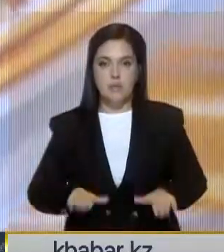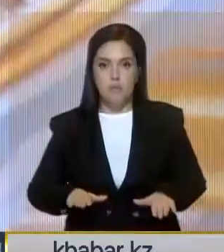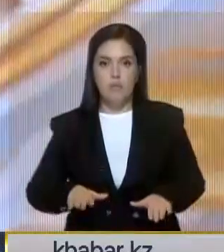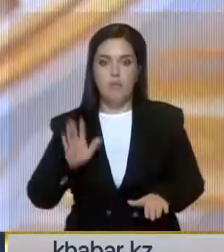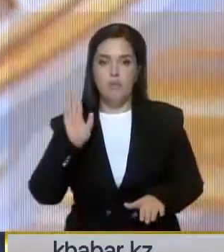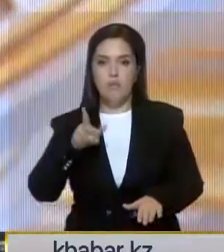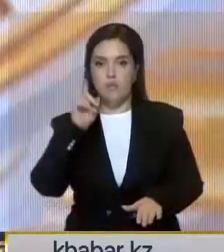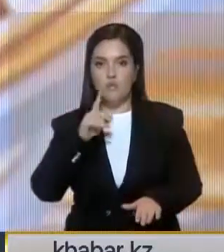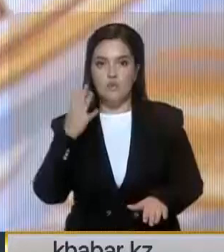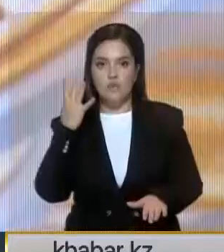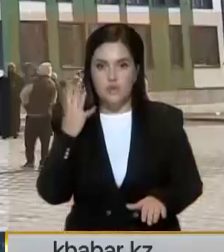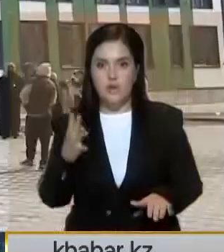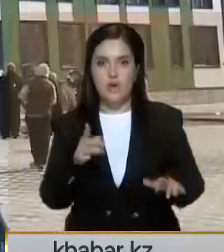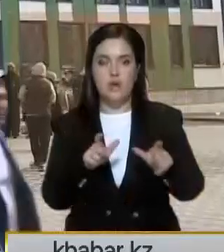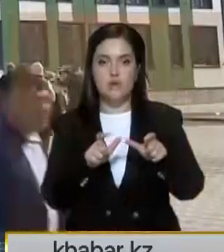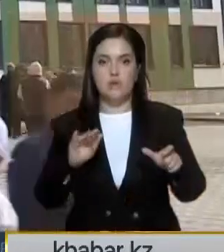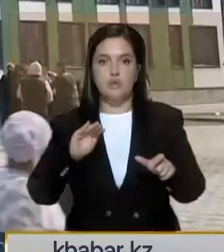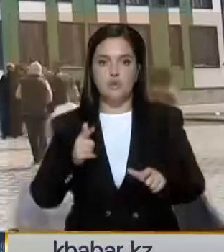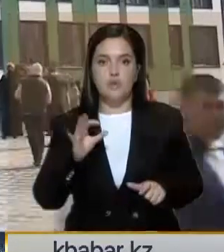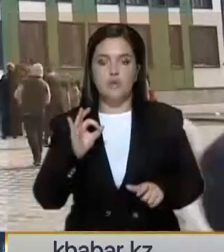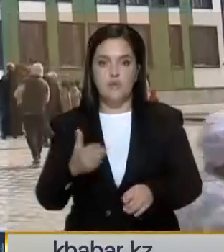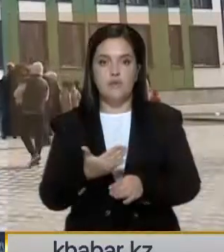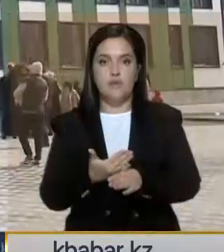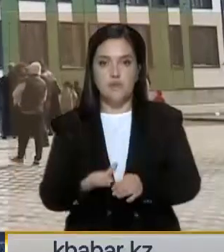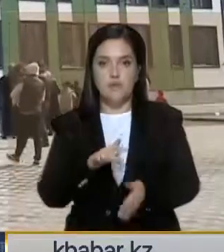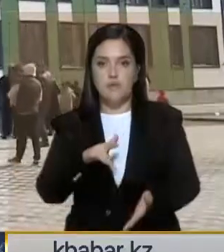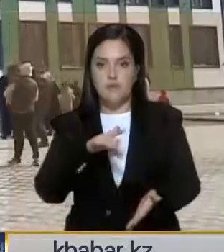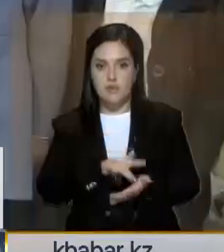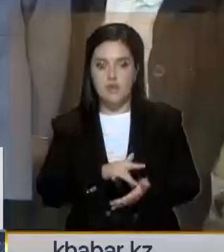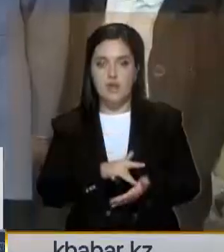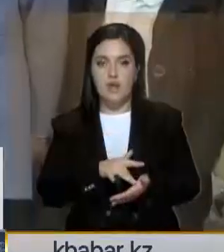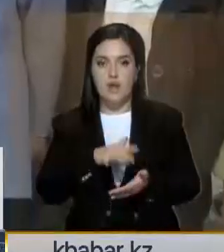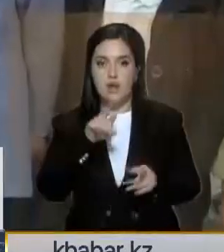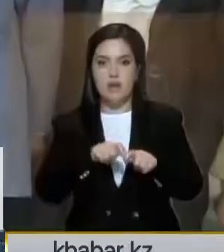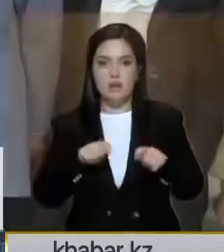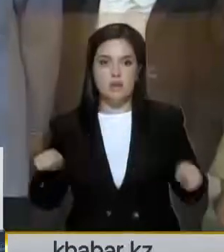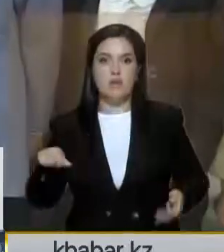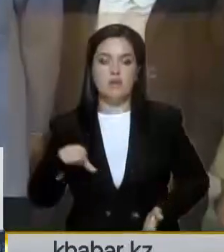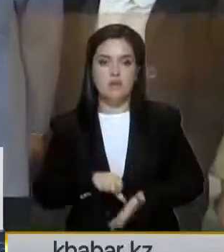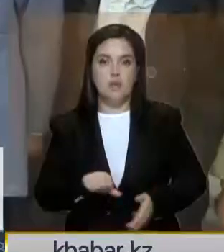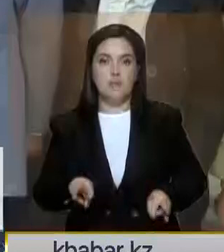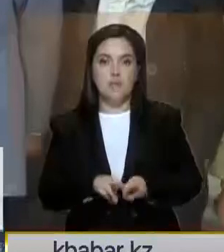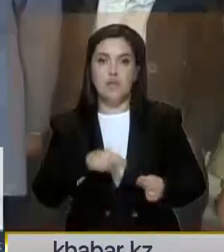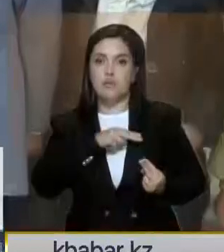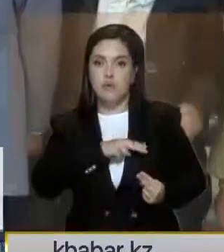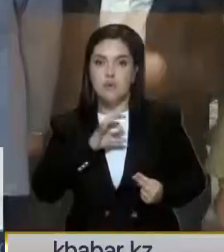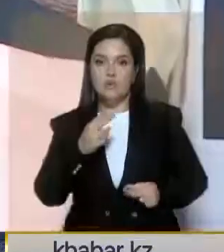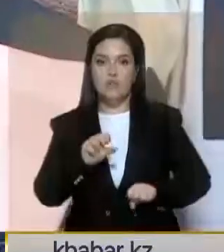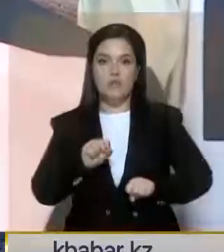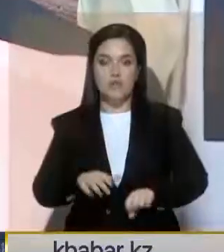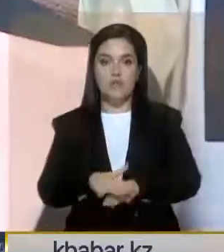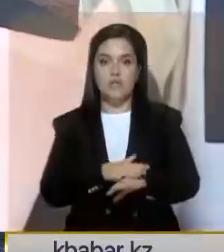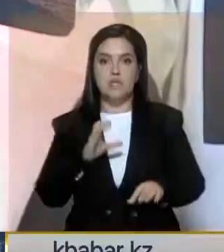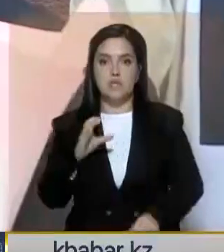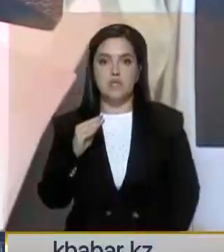количество мест позволит разгрузить 4 образовательных организации и в юго-восточной части города. На церемонии открытия присутствовала министр труда и